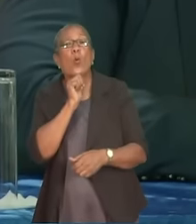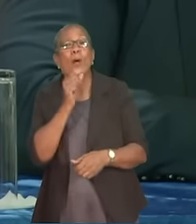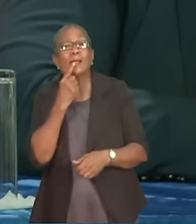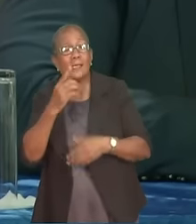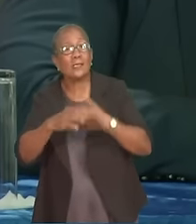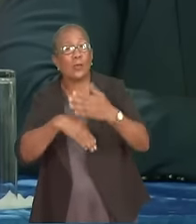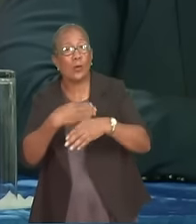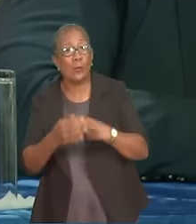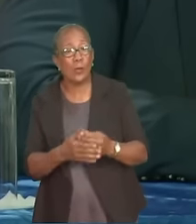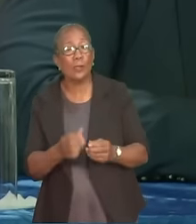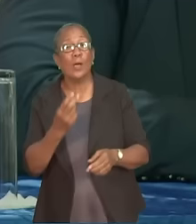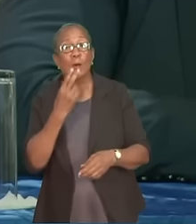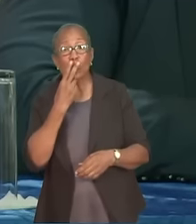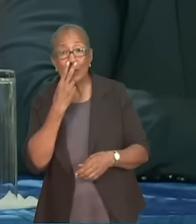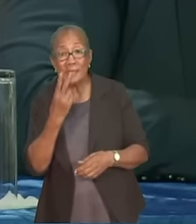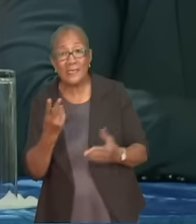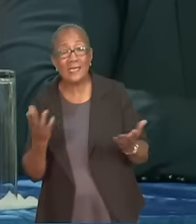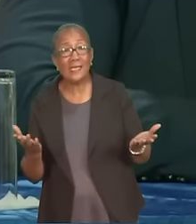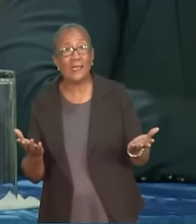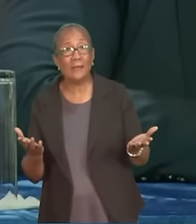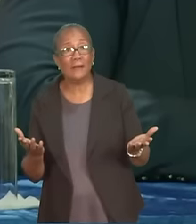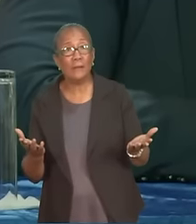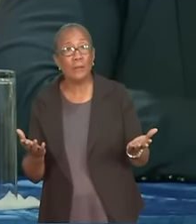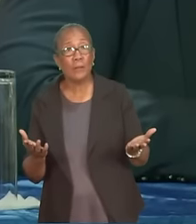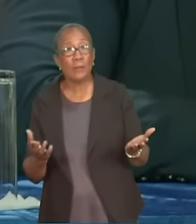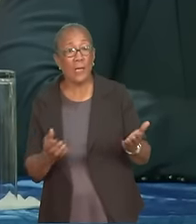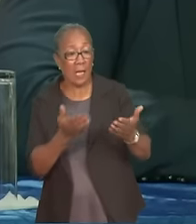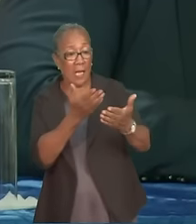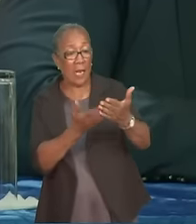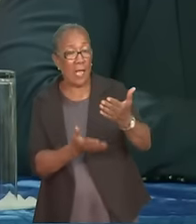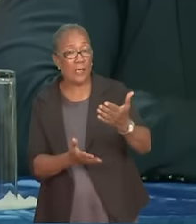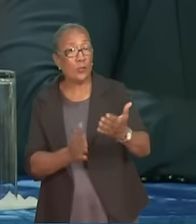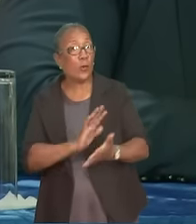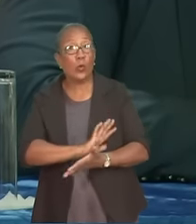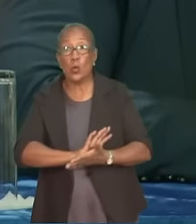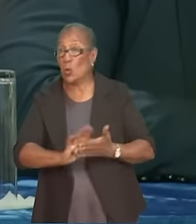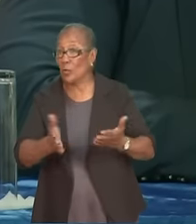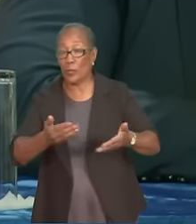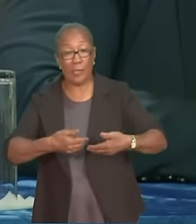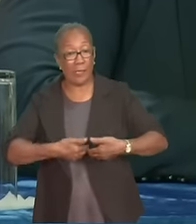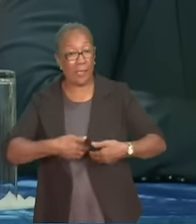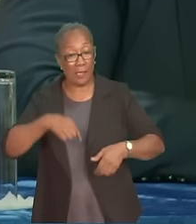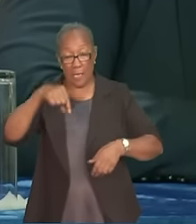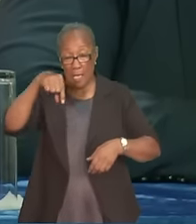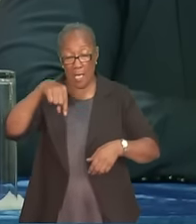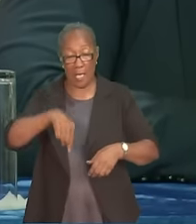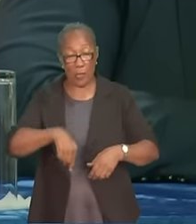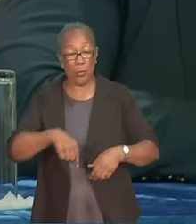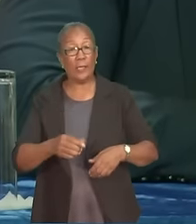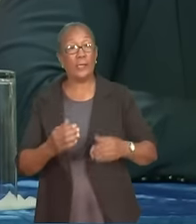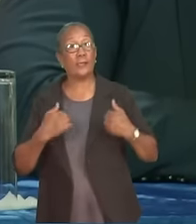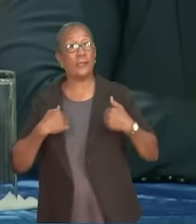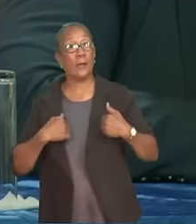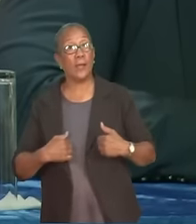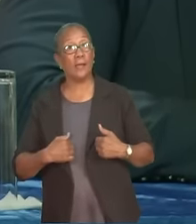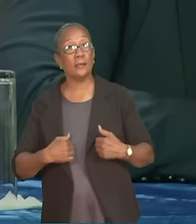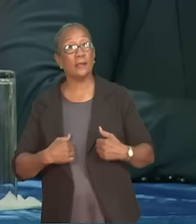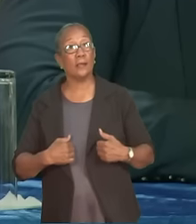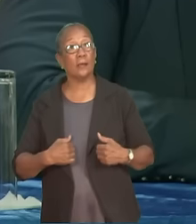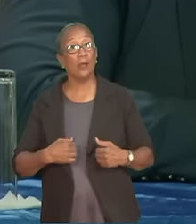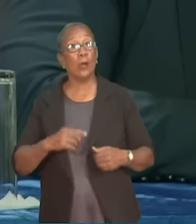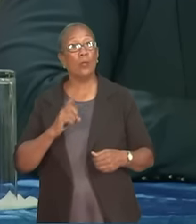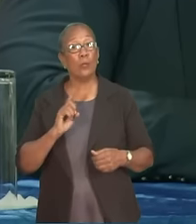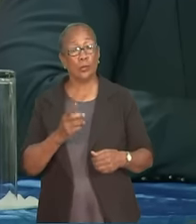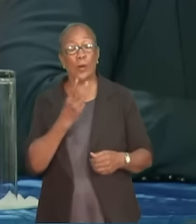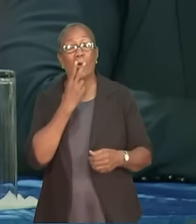We zien plotseling mobiele nummers die we nooit konden krijgen, want ze reageerden op niks. En voor deze mensen betekent dat we een stukje nazorg gaan